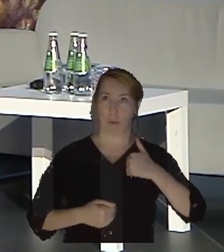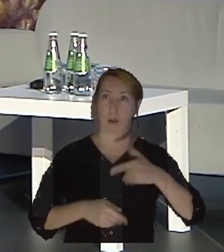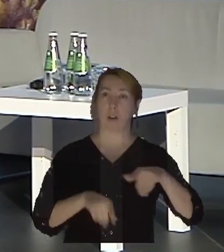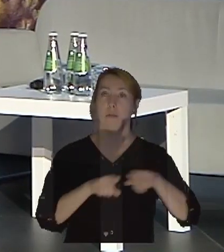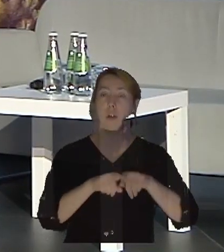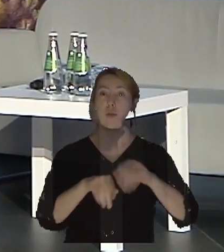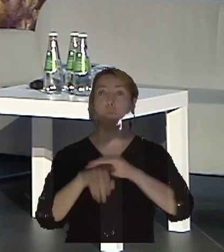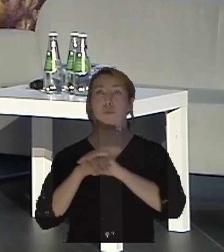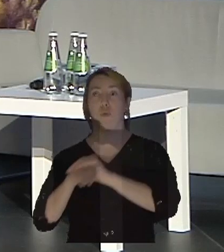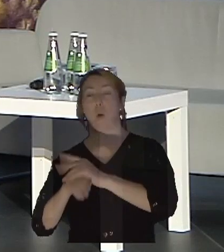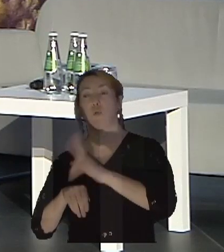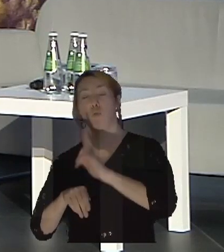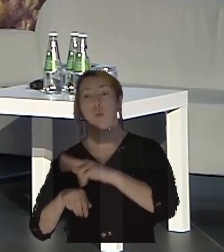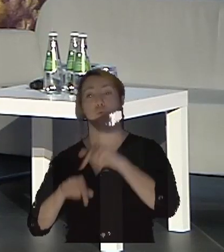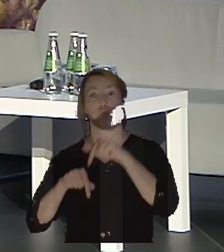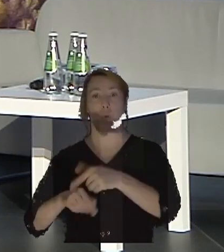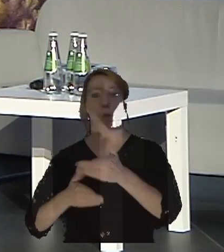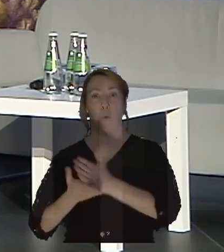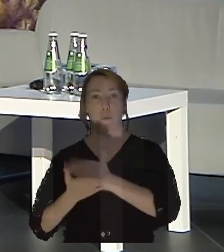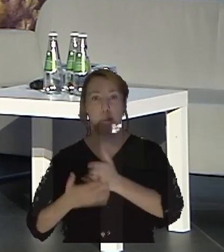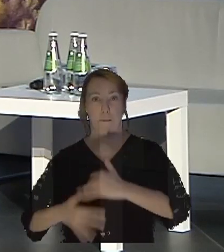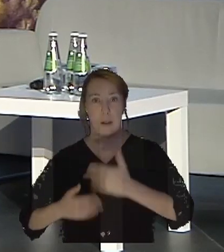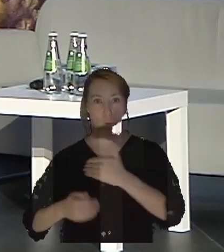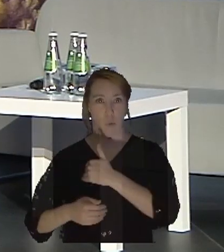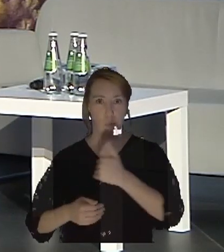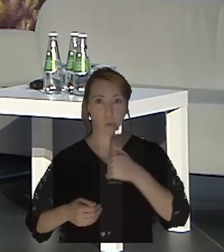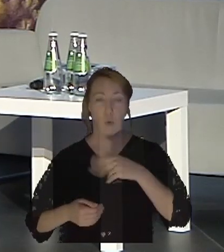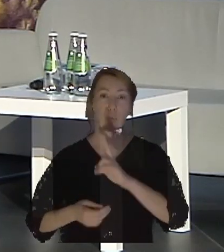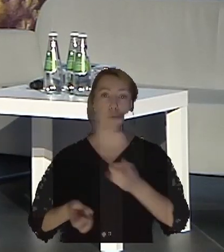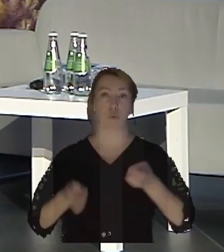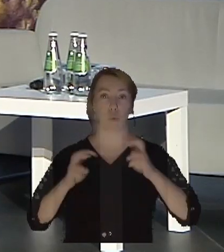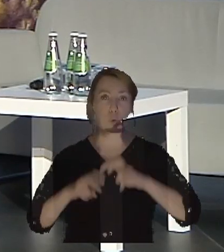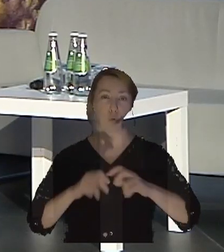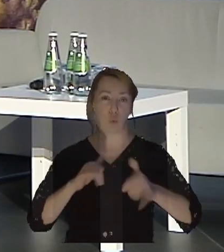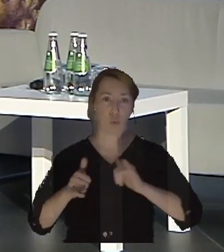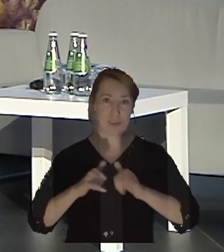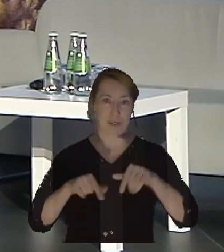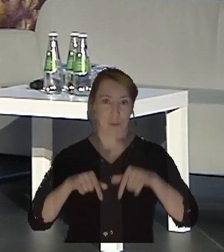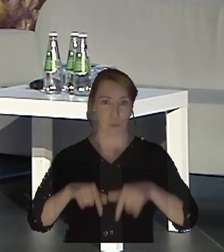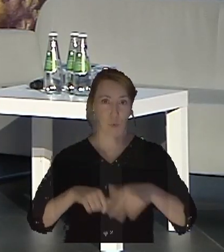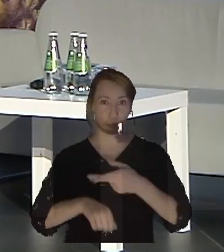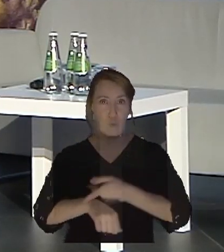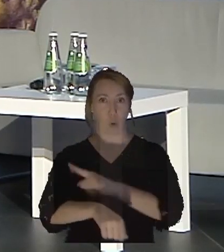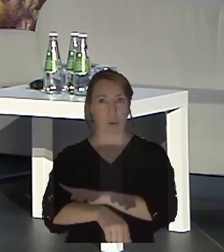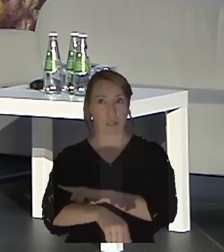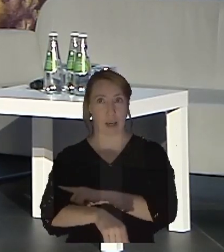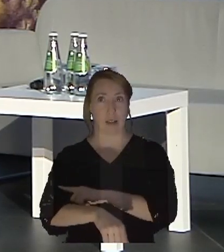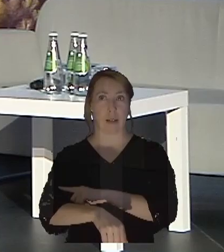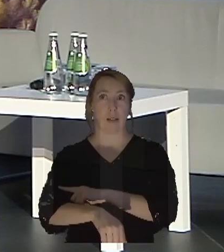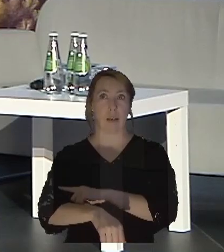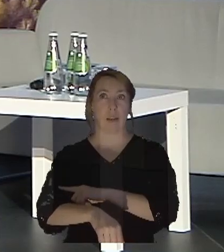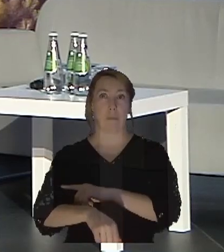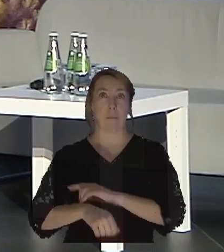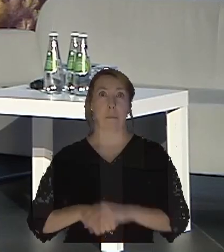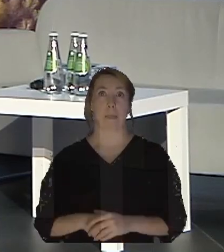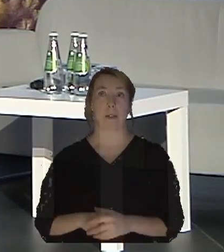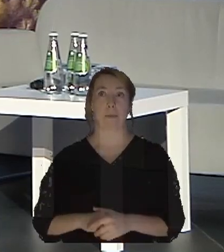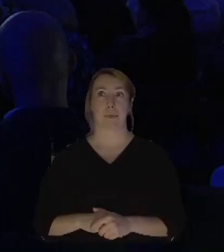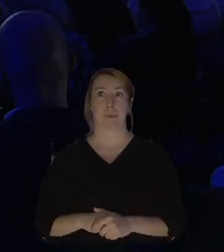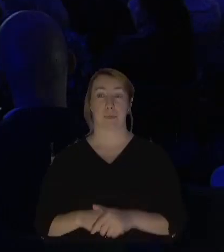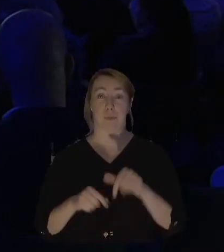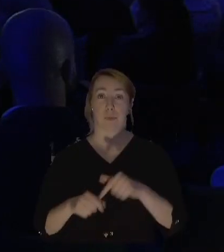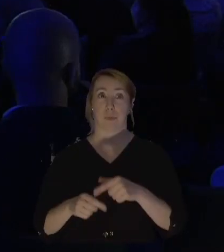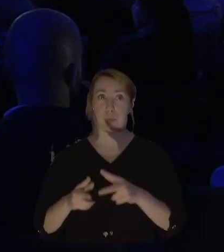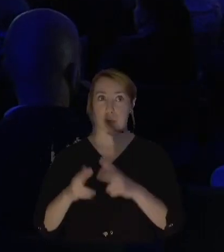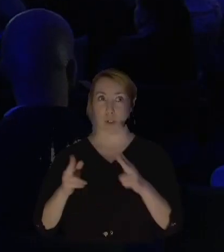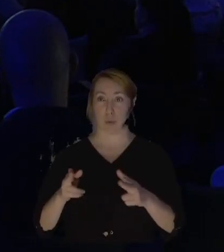województwa wielkopolskiego, którzy tworzą z nami turystykę w Poznaniu na tym trudnym odcinku networking, na tym trudnym